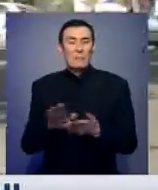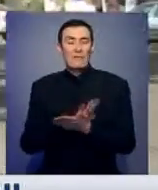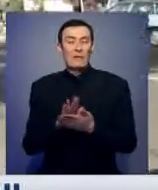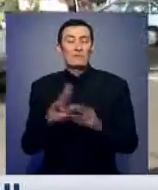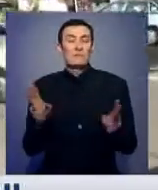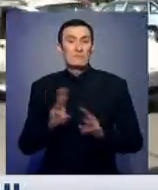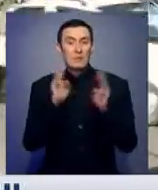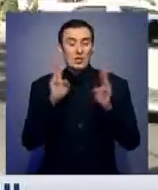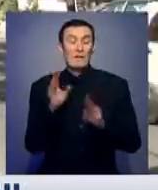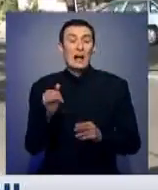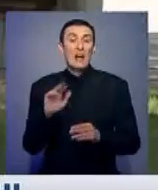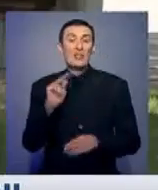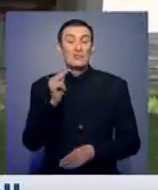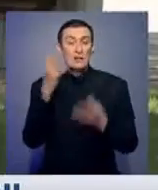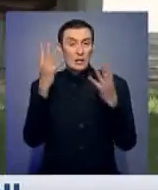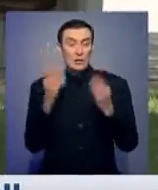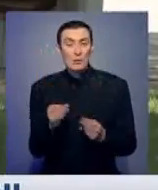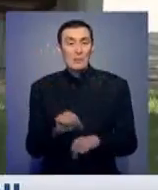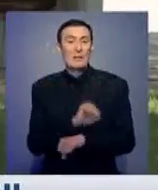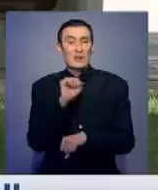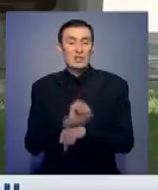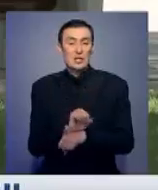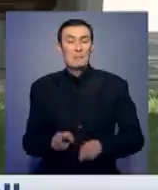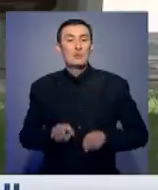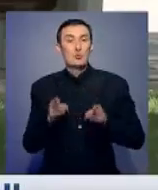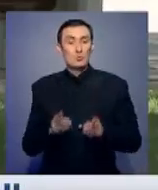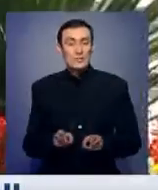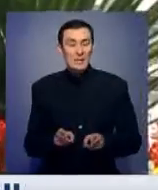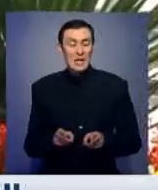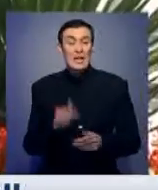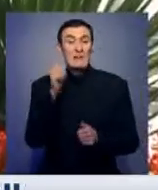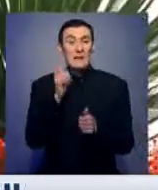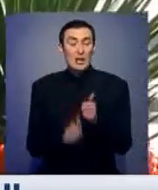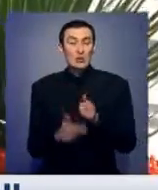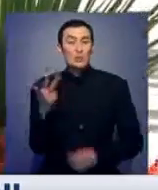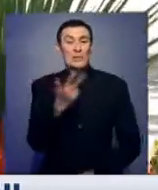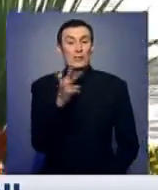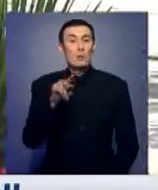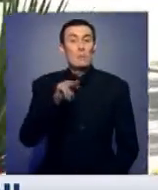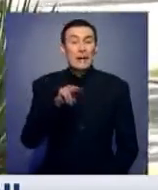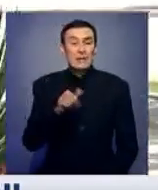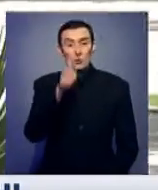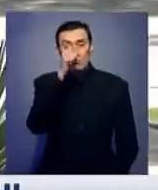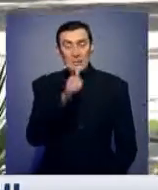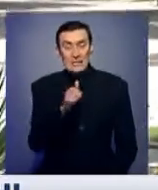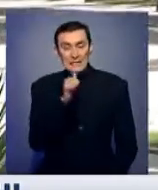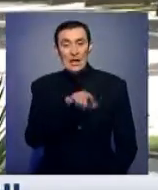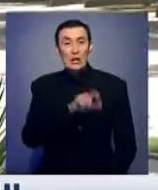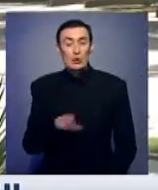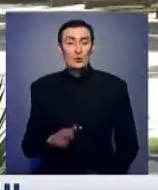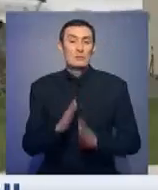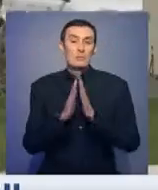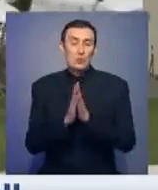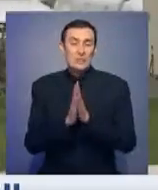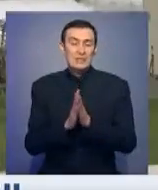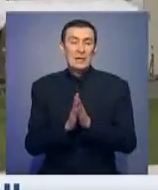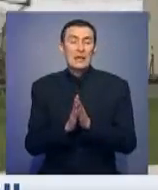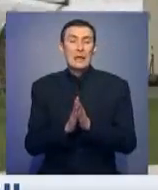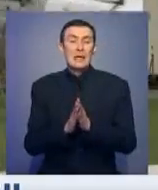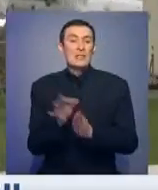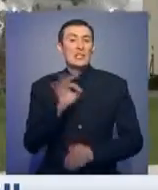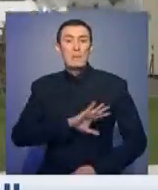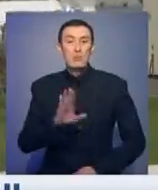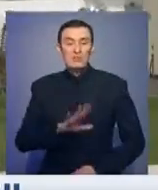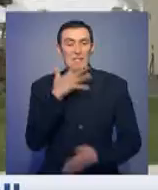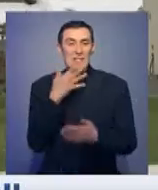пожаров, а четверг – днем предотвращения преступности. А в каждую третью пятницу месяца жители теперь просят обойтись без